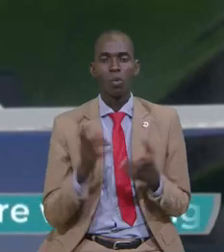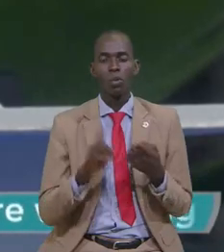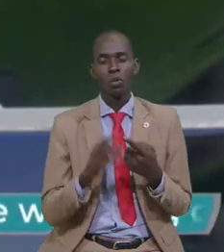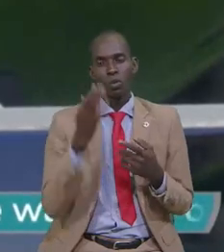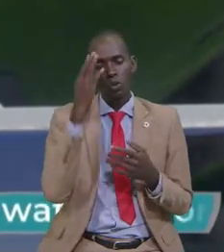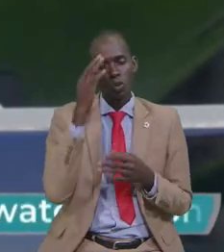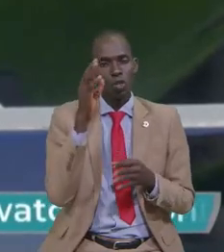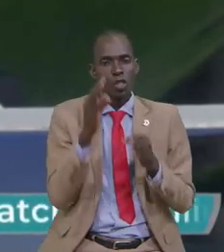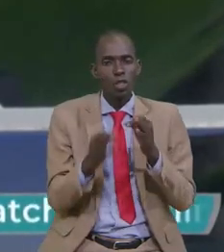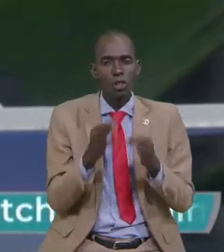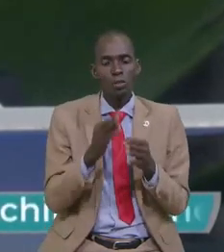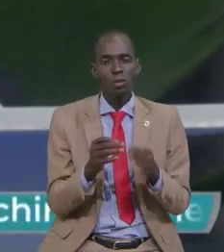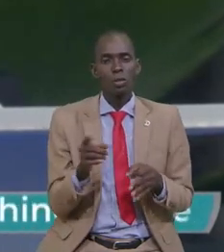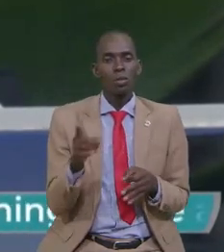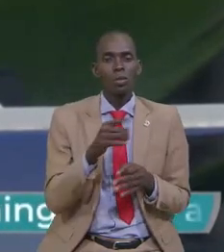nouveaux convertis.